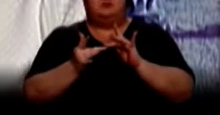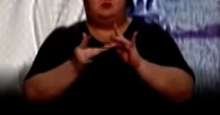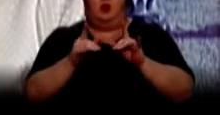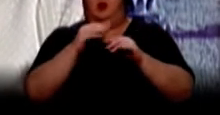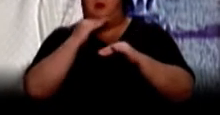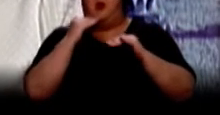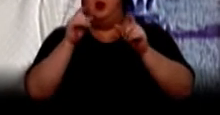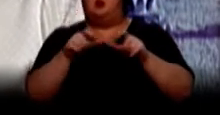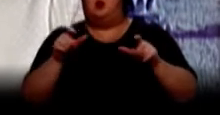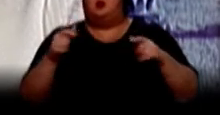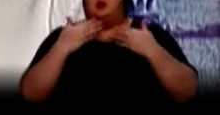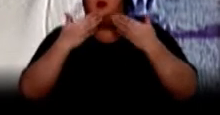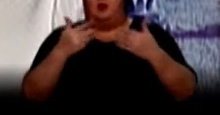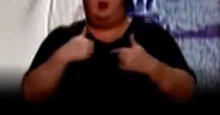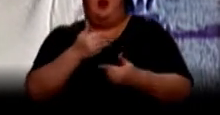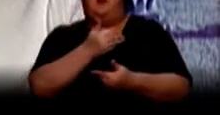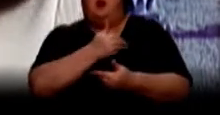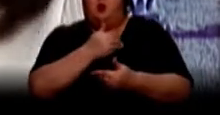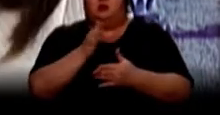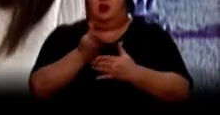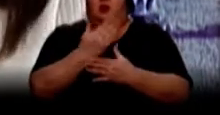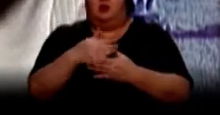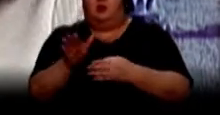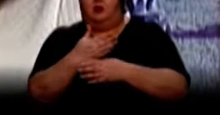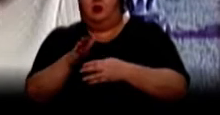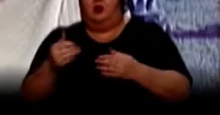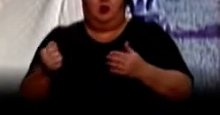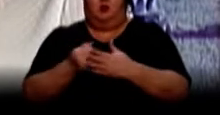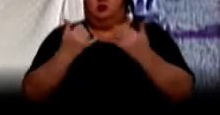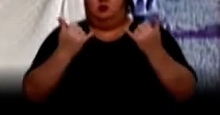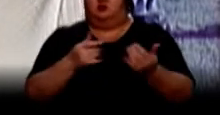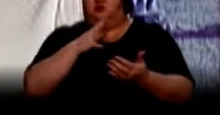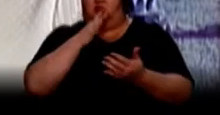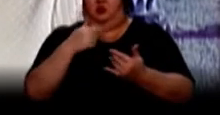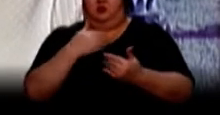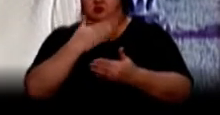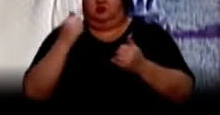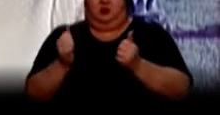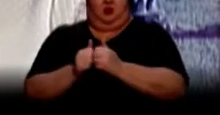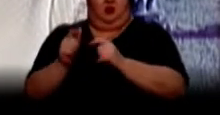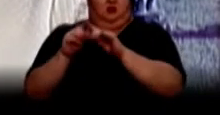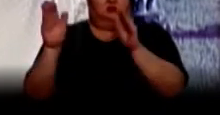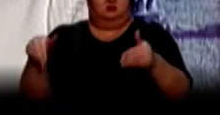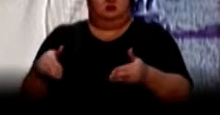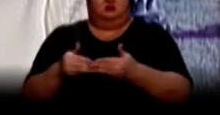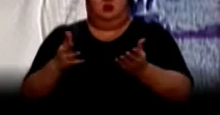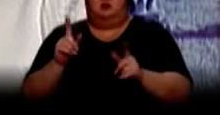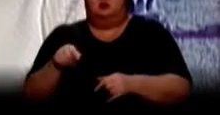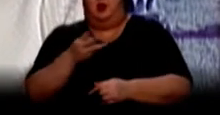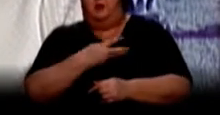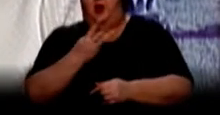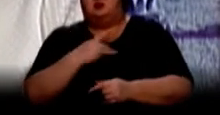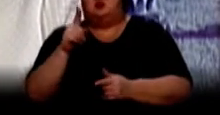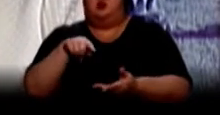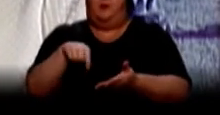дійсно запитують. Я би хотів сортувати, але в мене до цього часу не з'явилися на вулицях контейнери, тому бажано, щоб